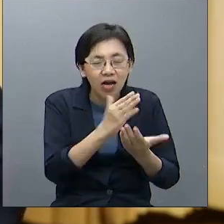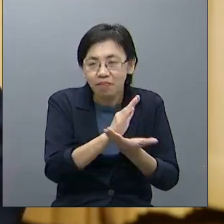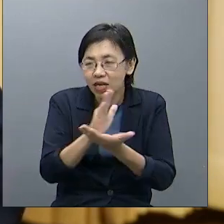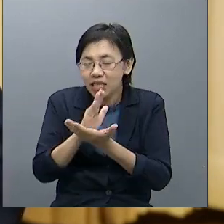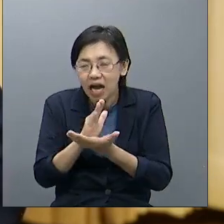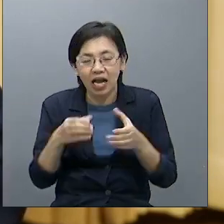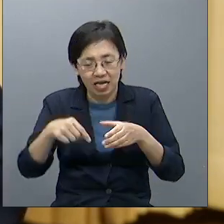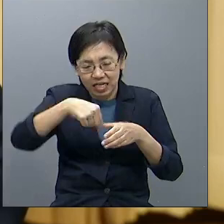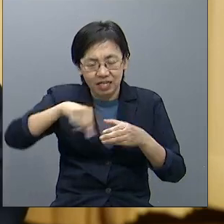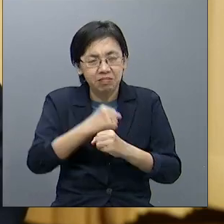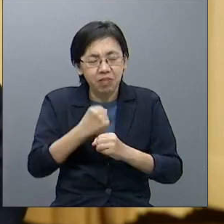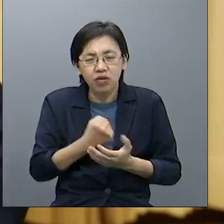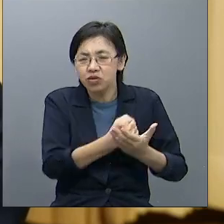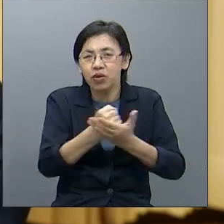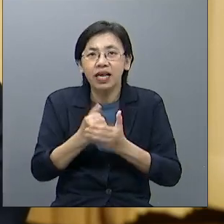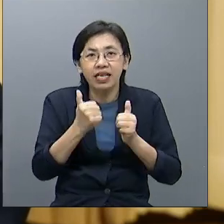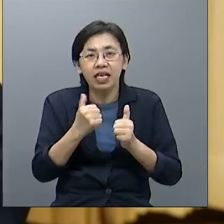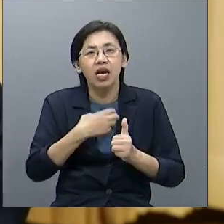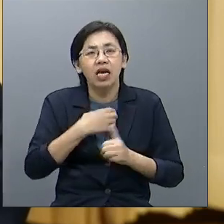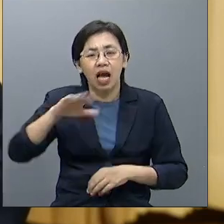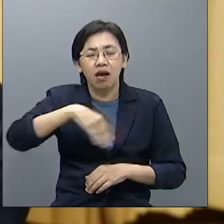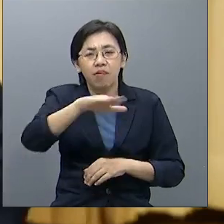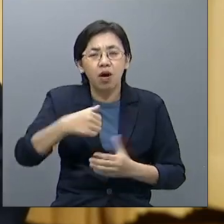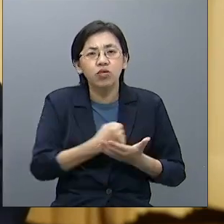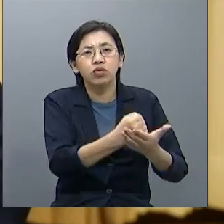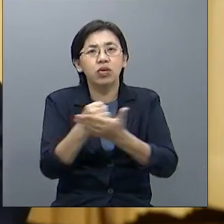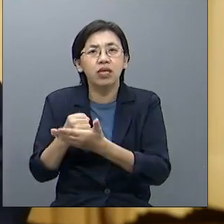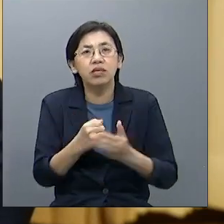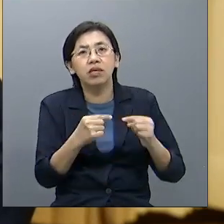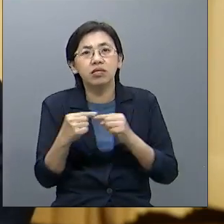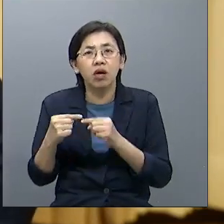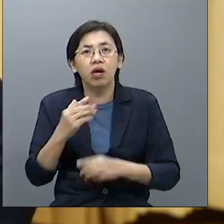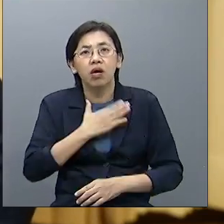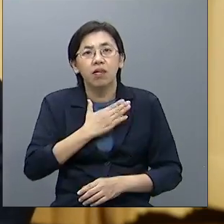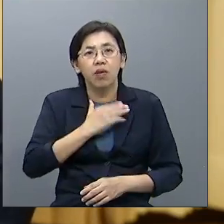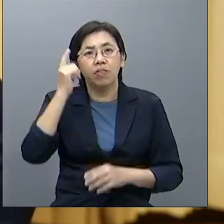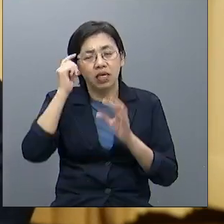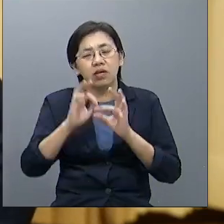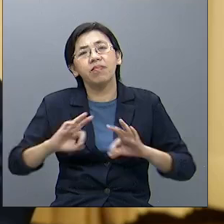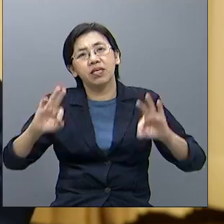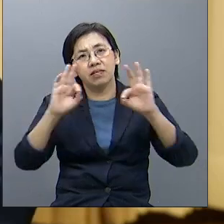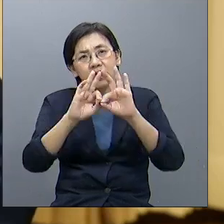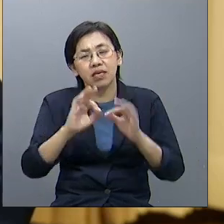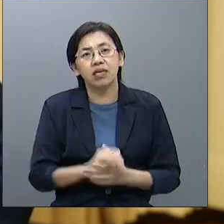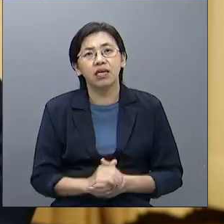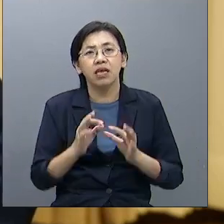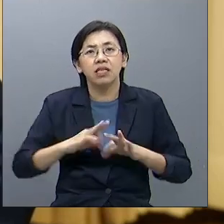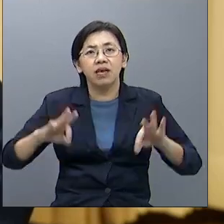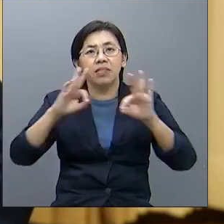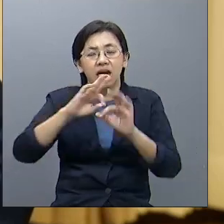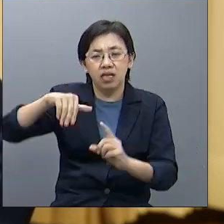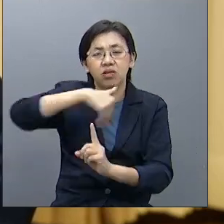งหนึ่งที่สำคัญมากที่อยากจะฝากทุกคนให้ช่วยกันต่อแล้วก็เป็นสิ่งที่ผมมองว่าสำคัญที่สุดเลยนะครับนั่นก็คือเรื่องของสิ่ง